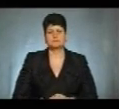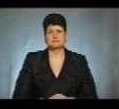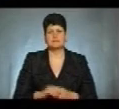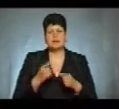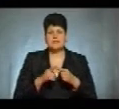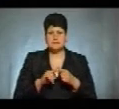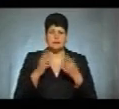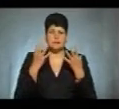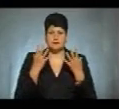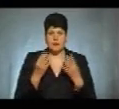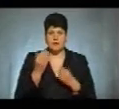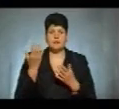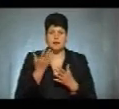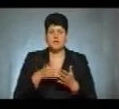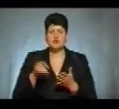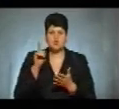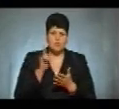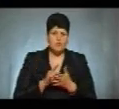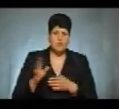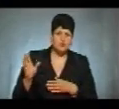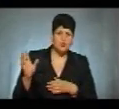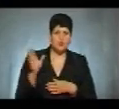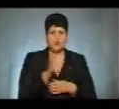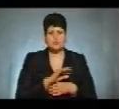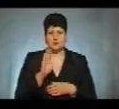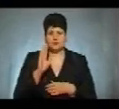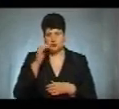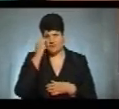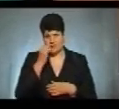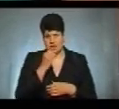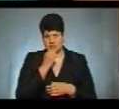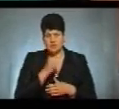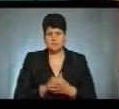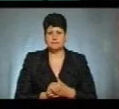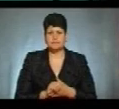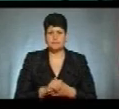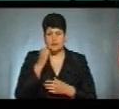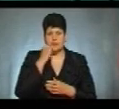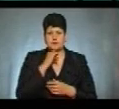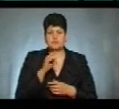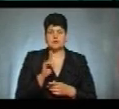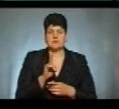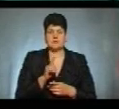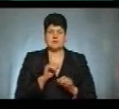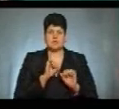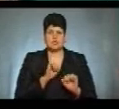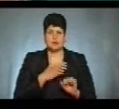Це день, який зобов'язує усіх бути вдячними. Дякуємо, що захищаєте нас на